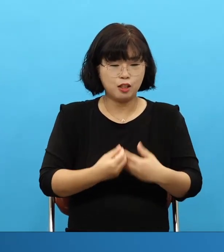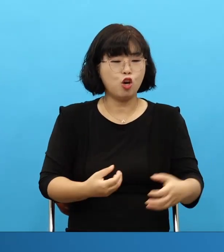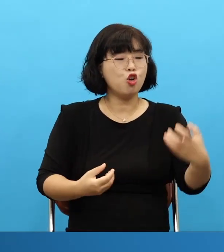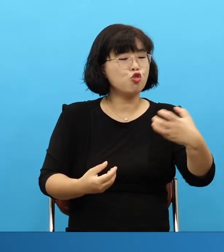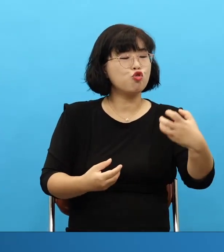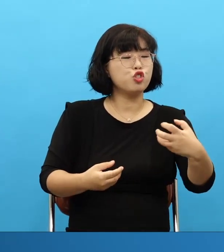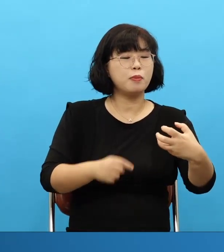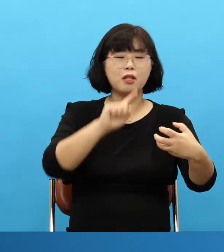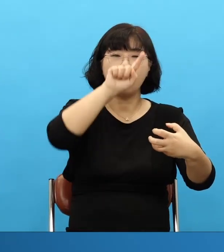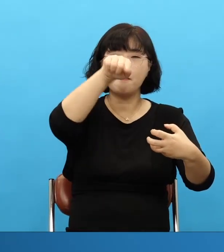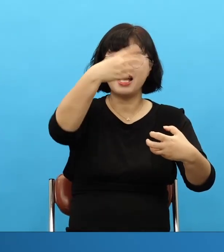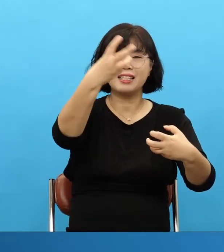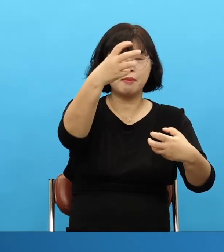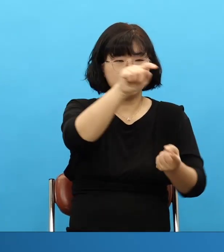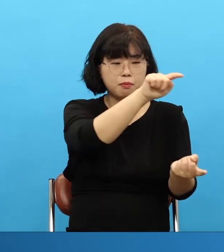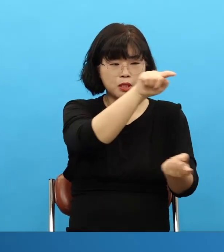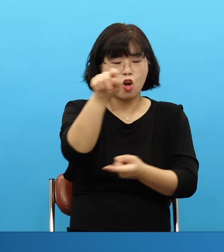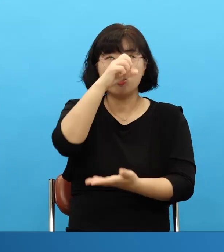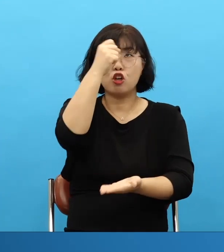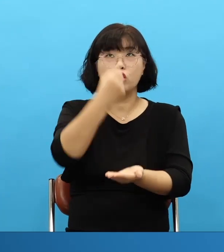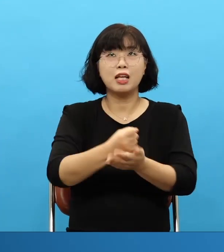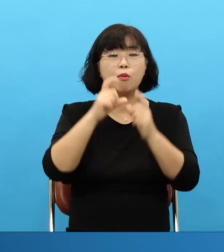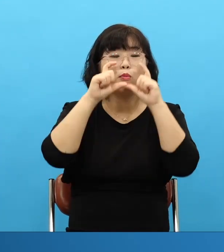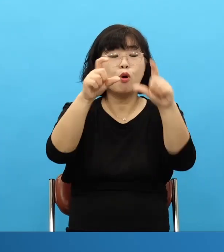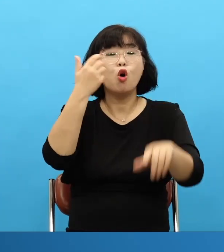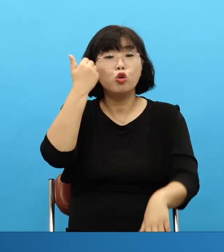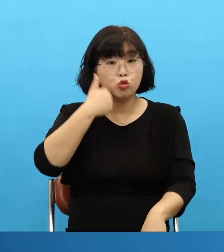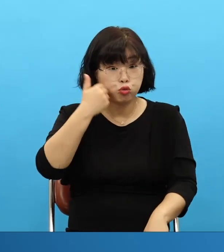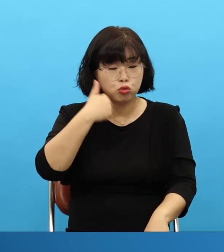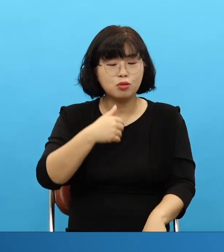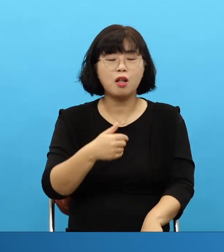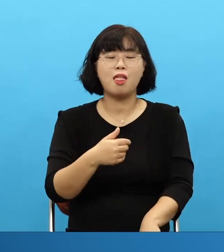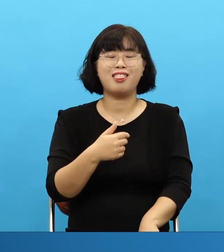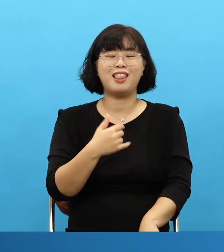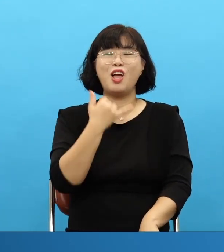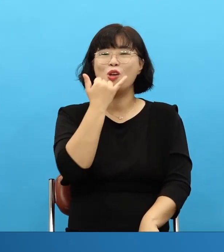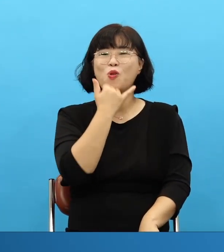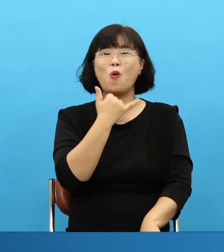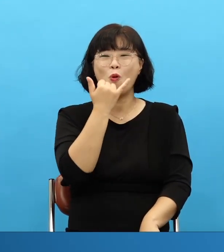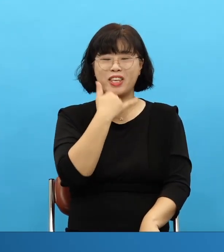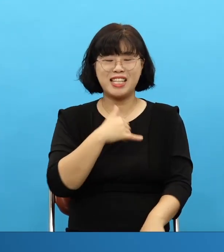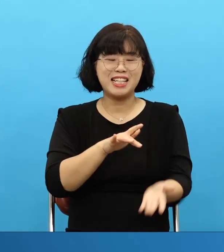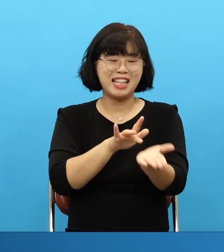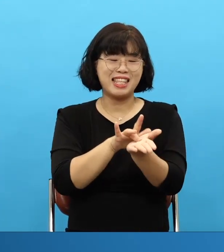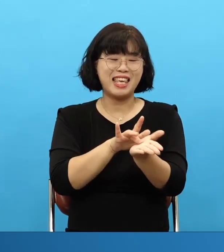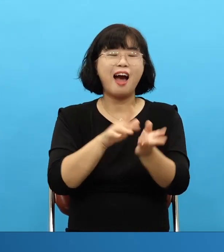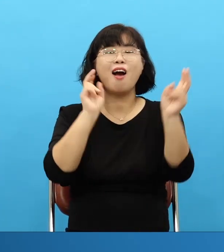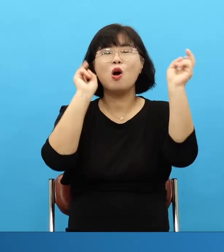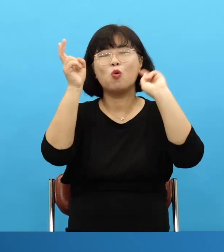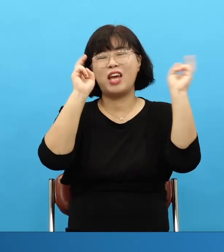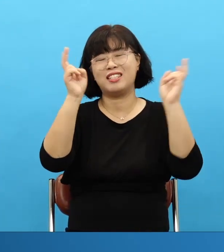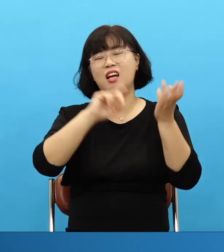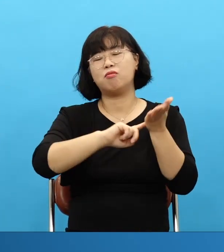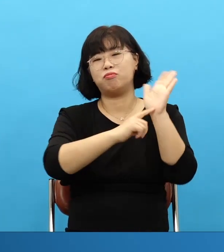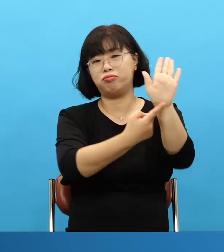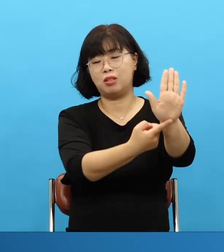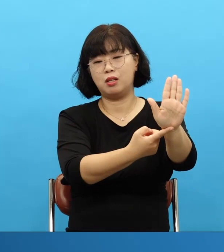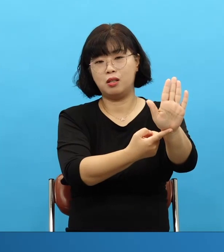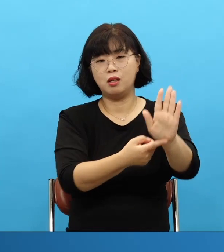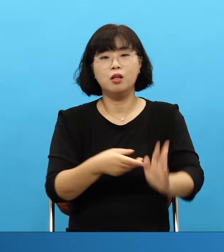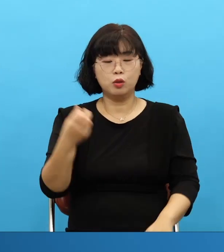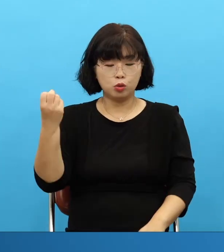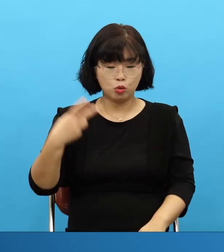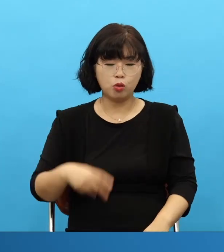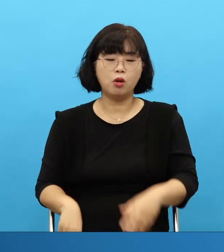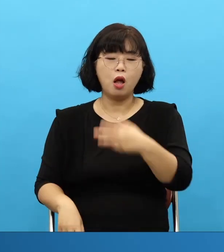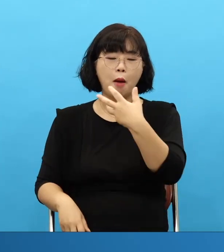나왔고요. 90 to 130, this is a normal blood pressure range that came out from Germany. 80에서 120이 기준이야. 이건 미국에서 나왔고요. 80 to